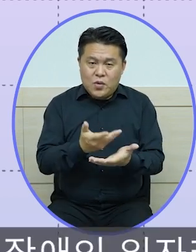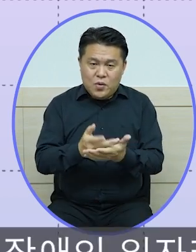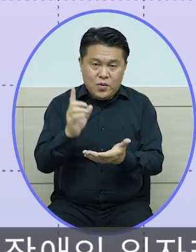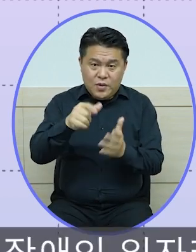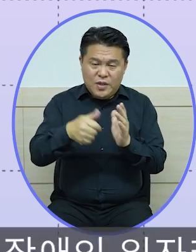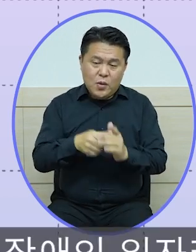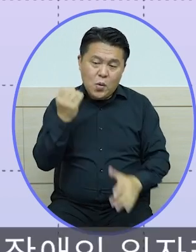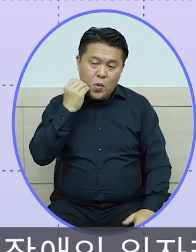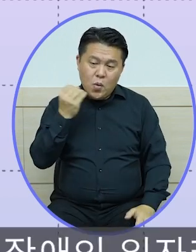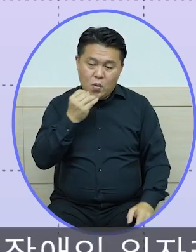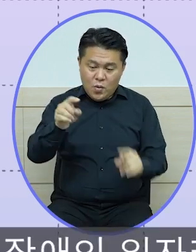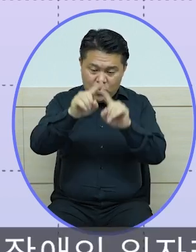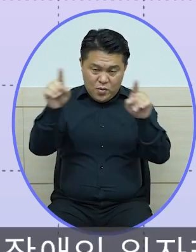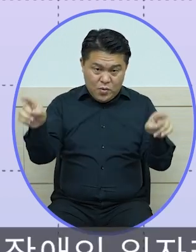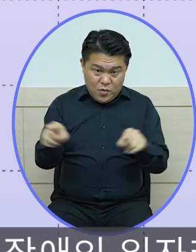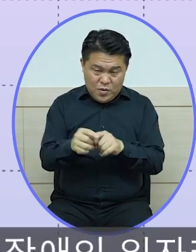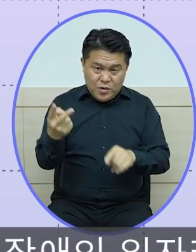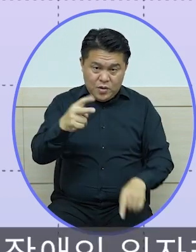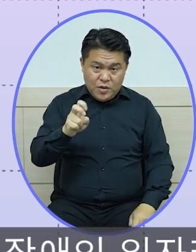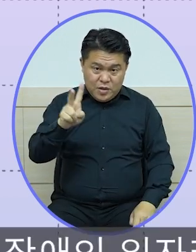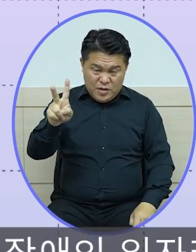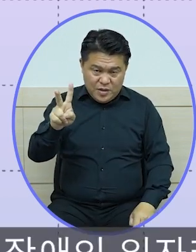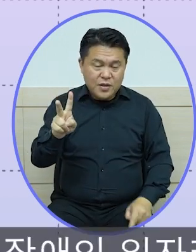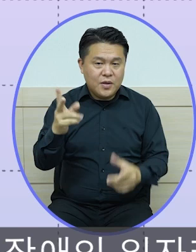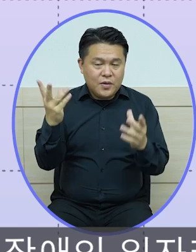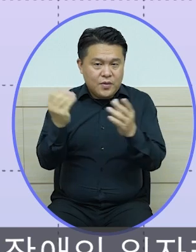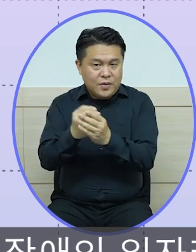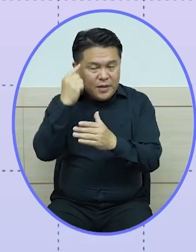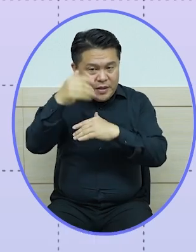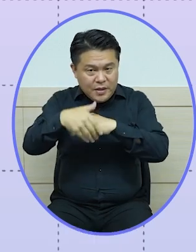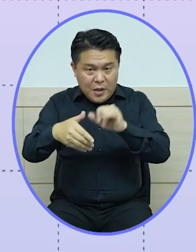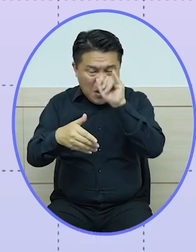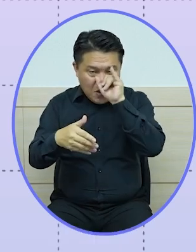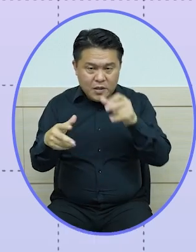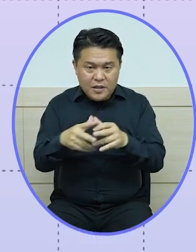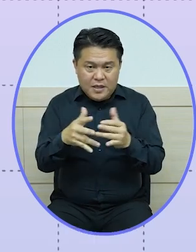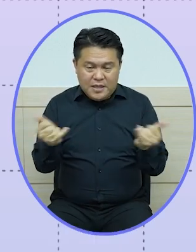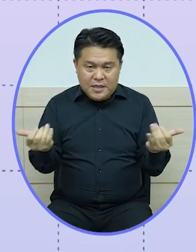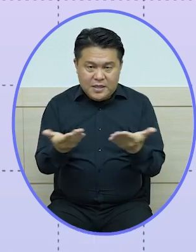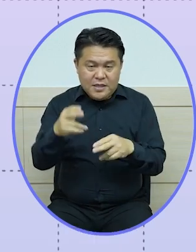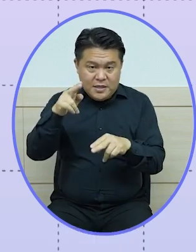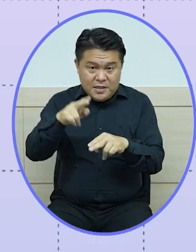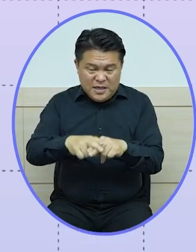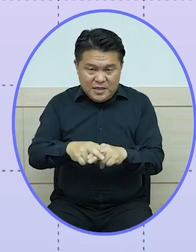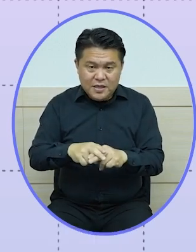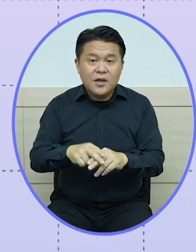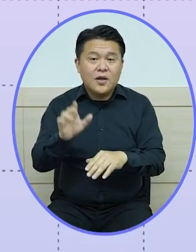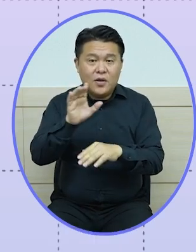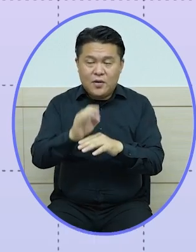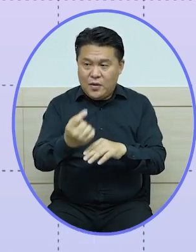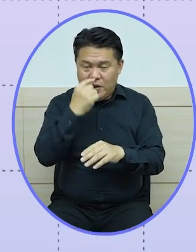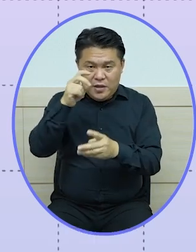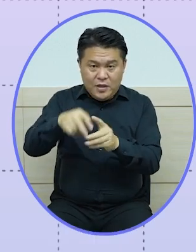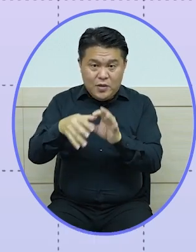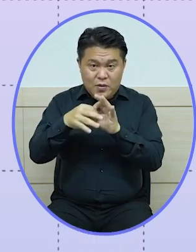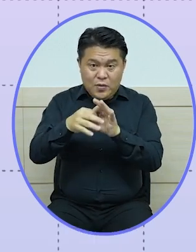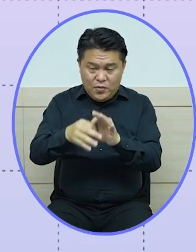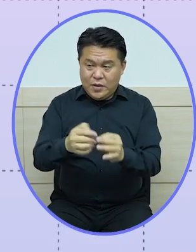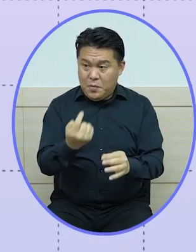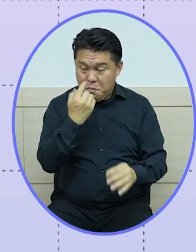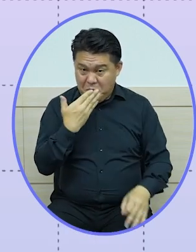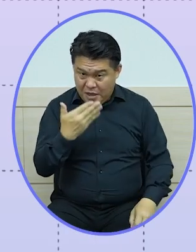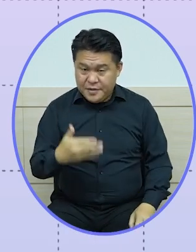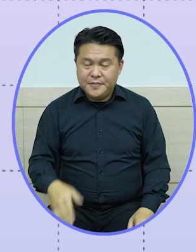개발 후 홈페이지나 2022년 구축 완료 예정인 장애인 일자리 이러닝 센터를 통해 수강 가능합니다.